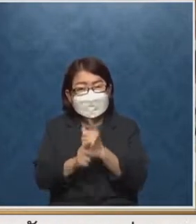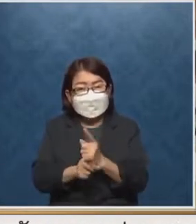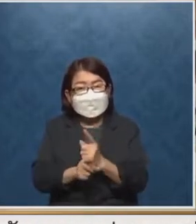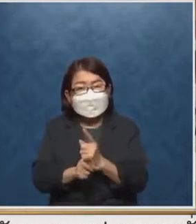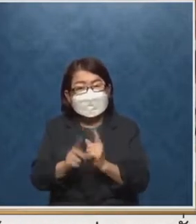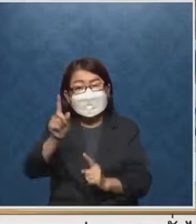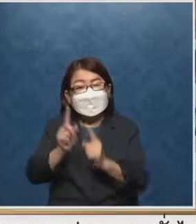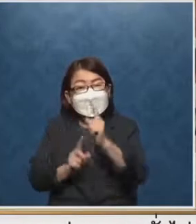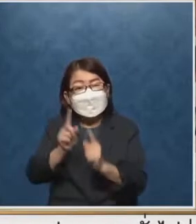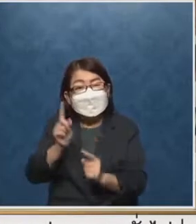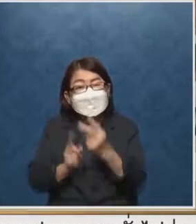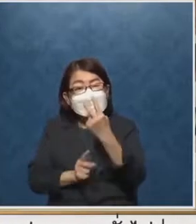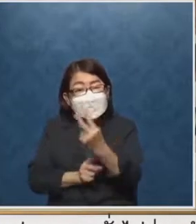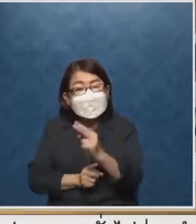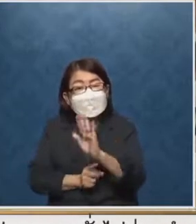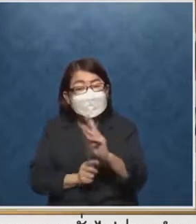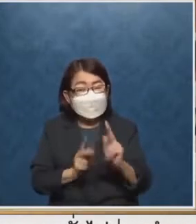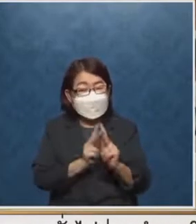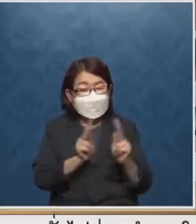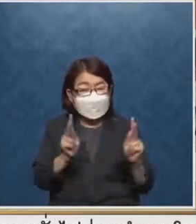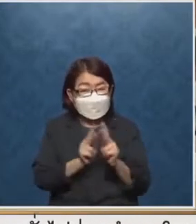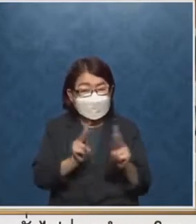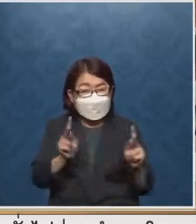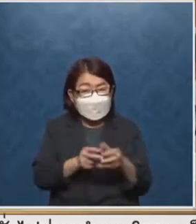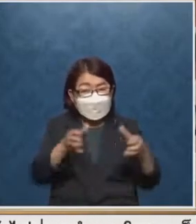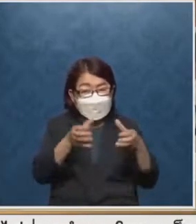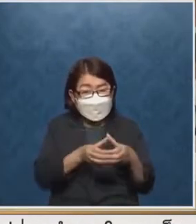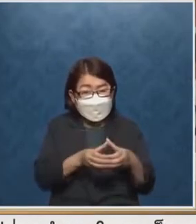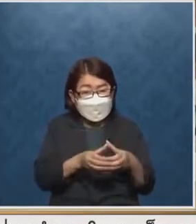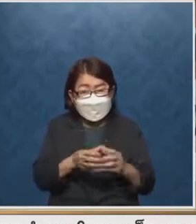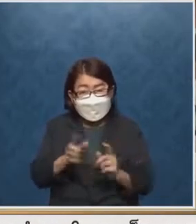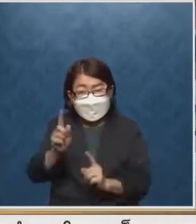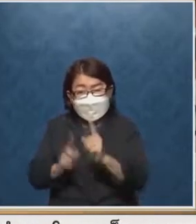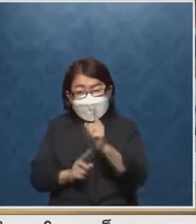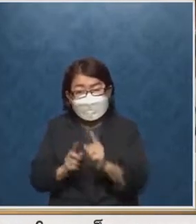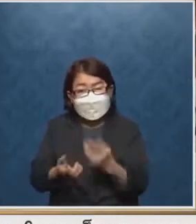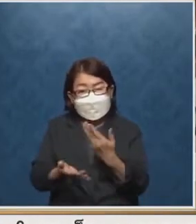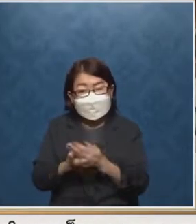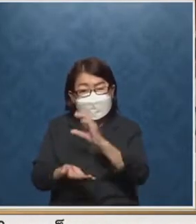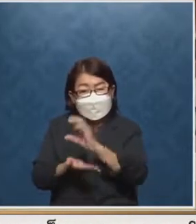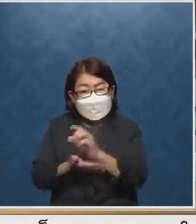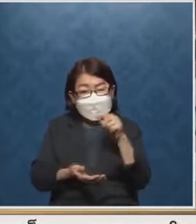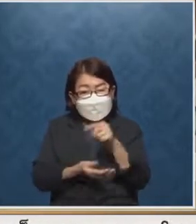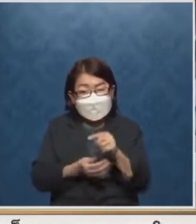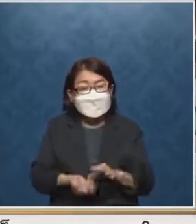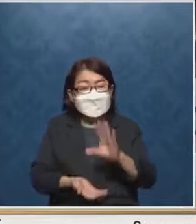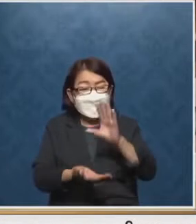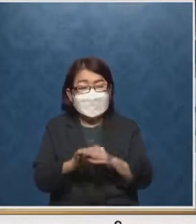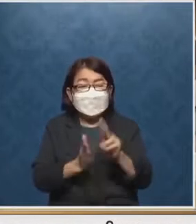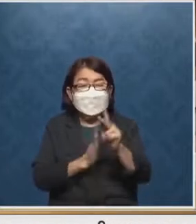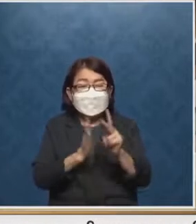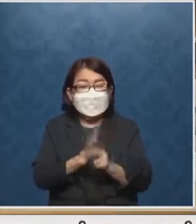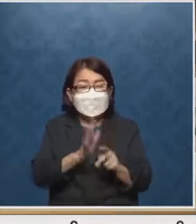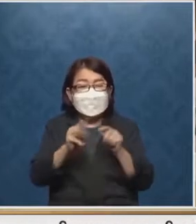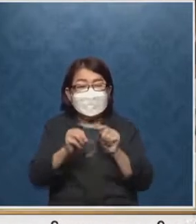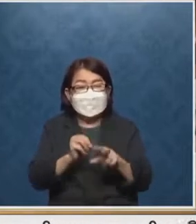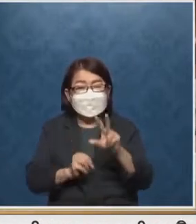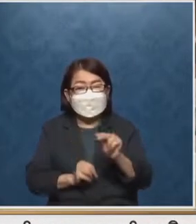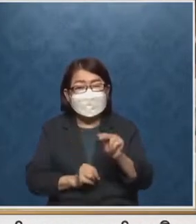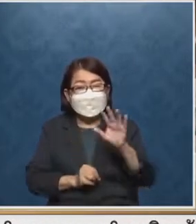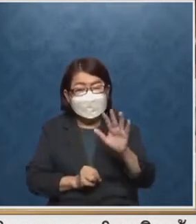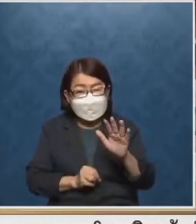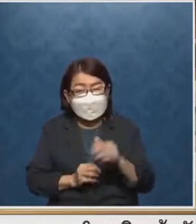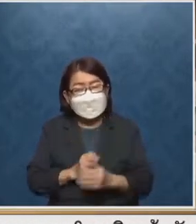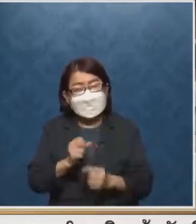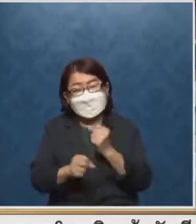ลของคณะกรรมการประเมินผลการดำเนินงานของกองทุนตามที่บัญญัติไว้ในมาตรา35นั้น